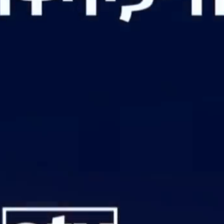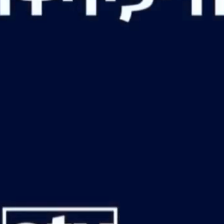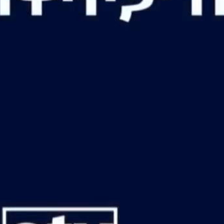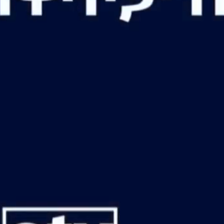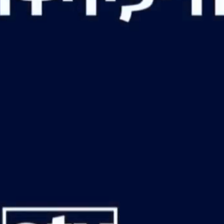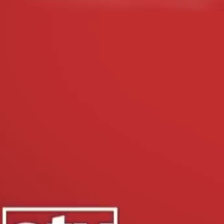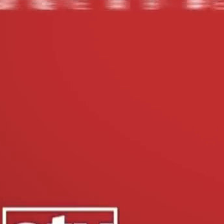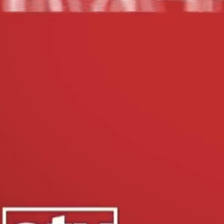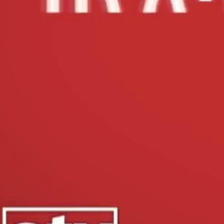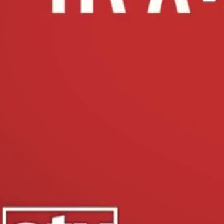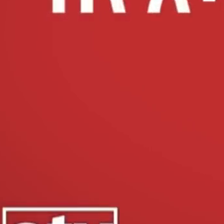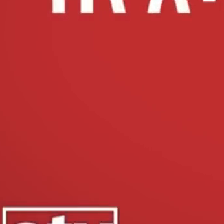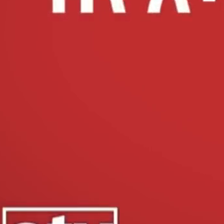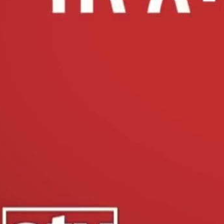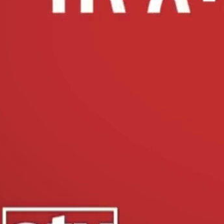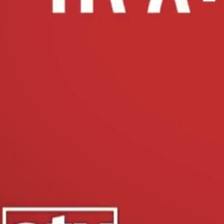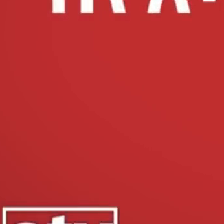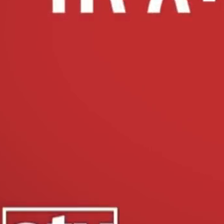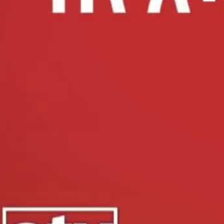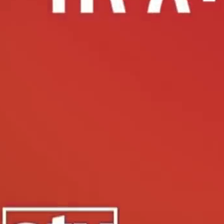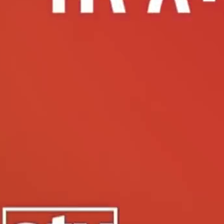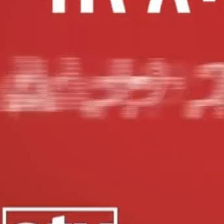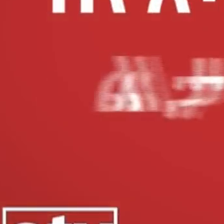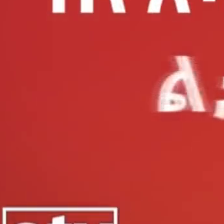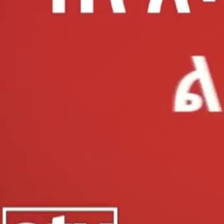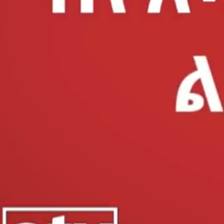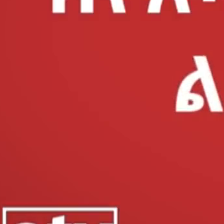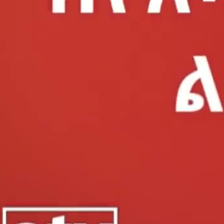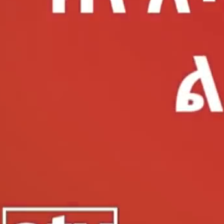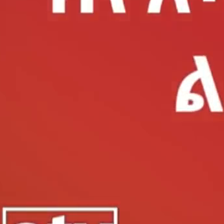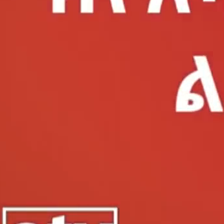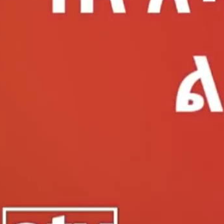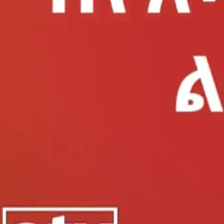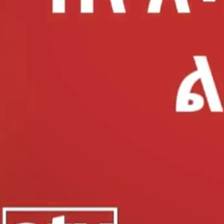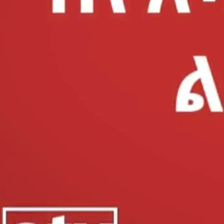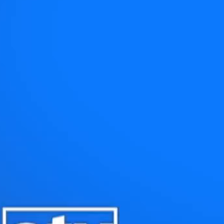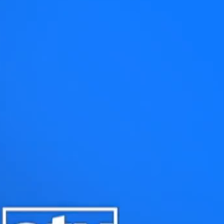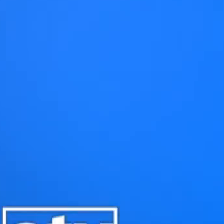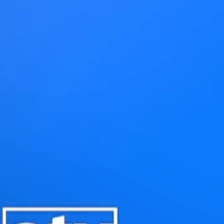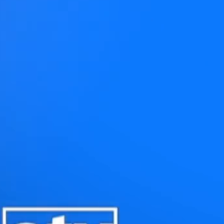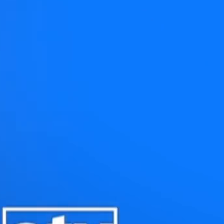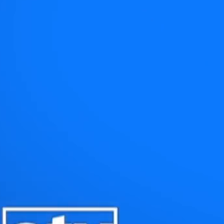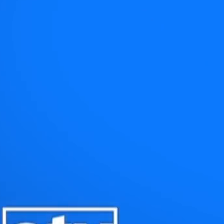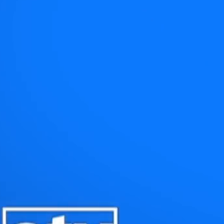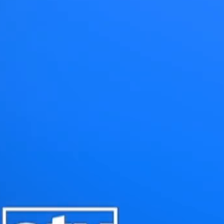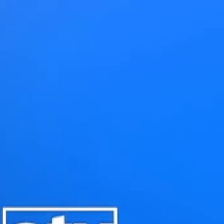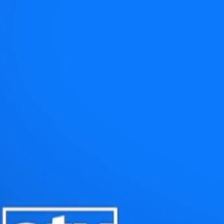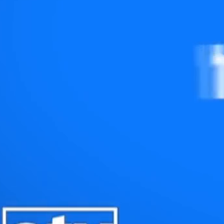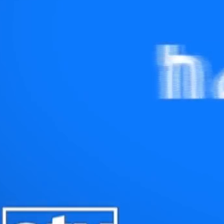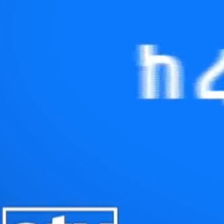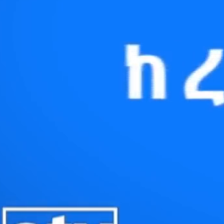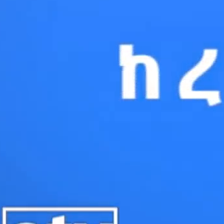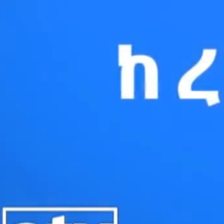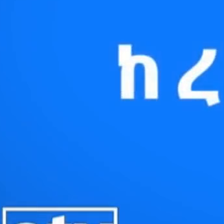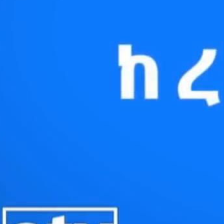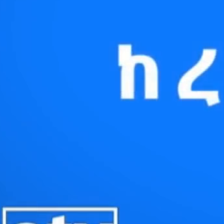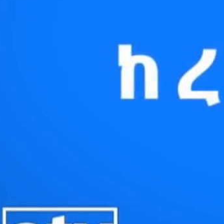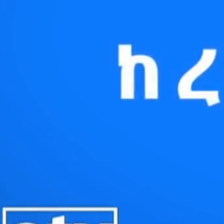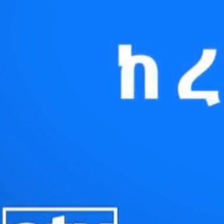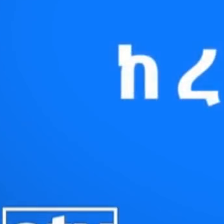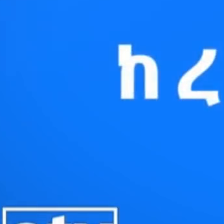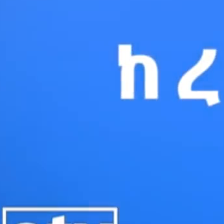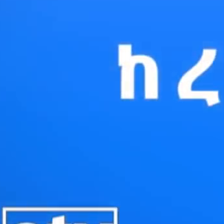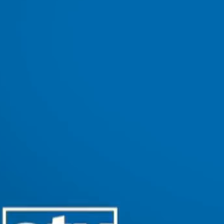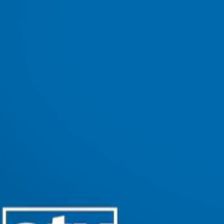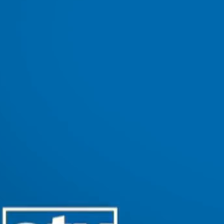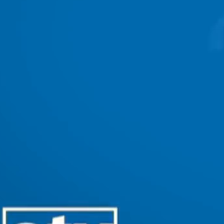ምላሽ ያገኛሉ። በየአካባቢያችሁ ያለውን ሁኔታም ልታጋሩን ትችላላችሁ። ከሰኞ እስከ ቅዳሜ ከረፋዱ 3 ሰዓት